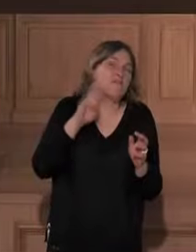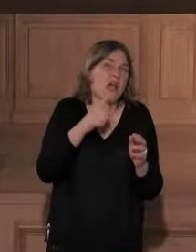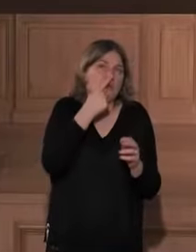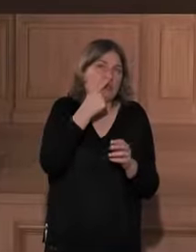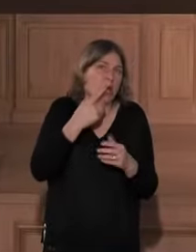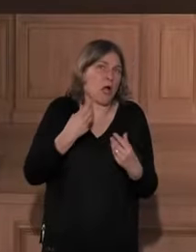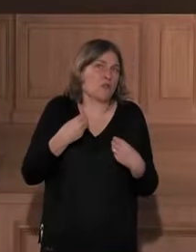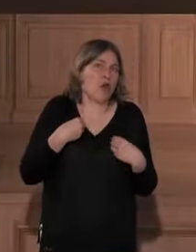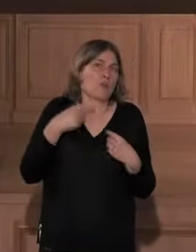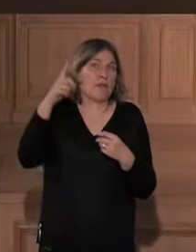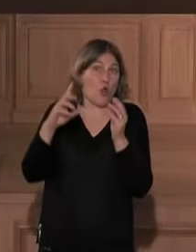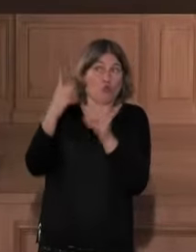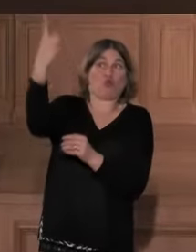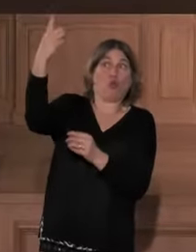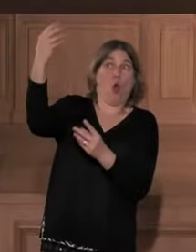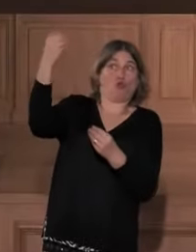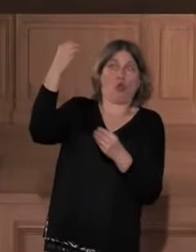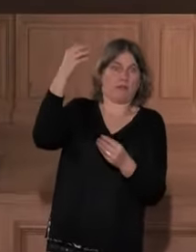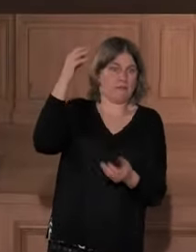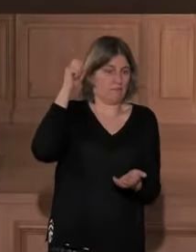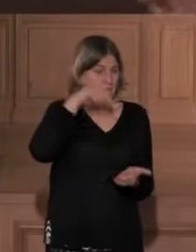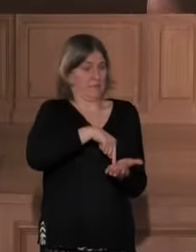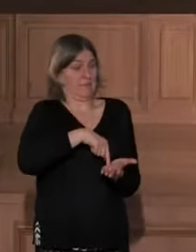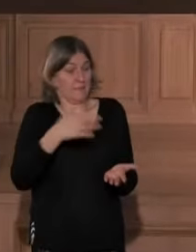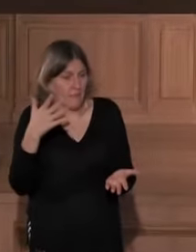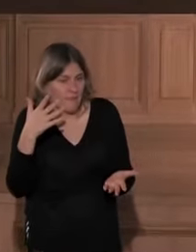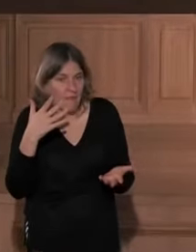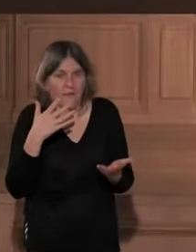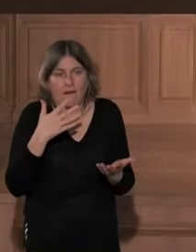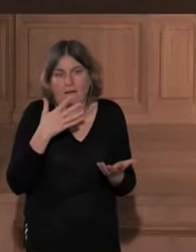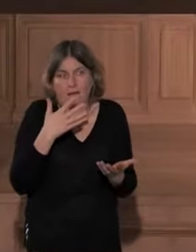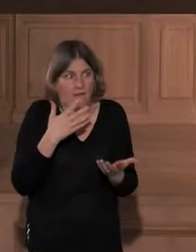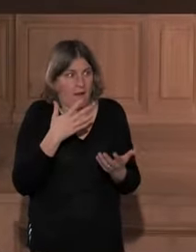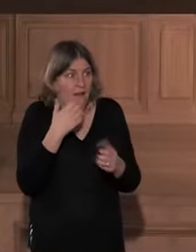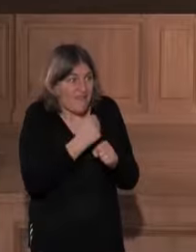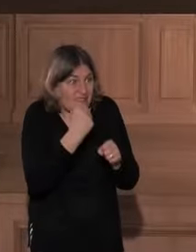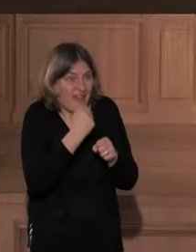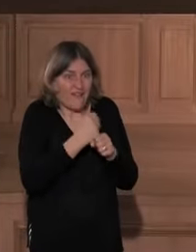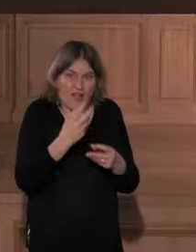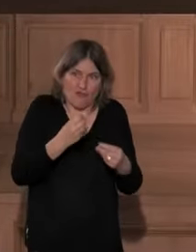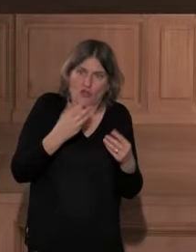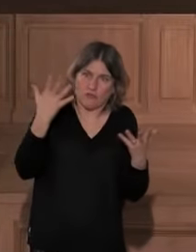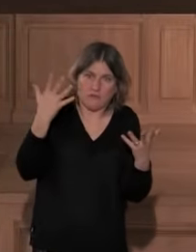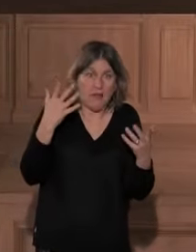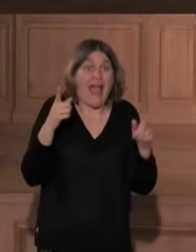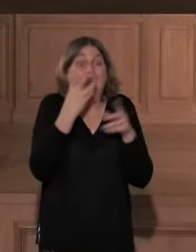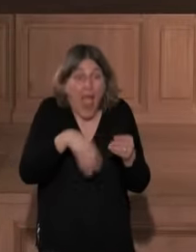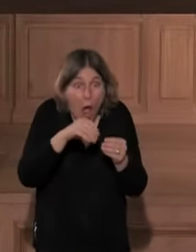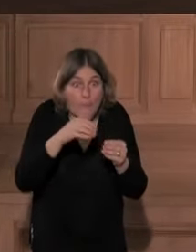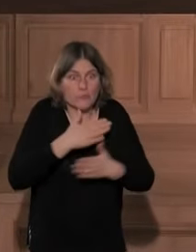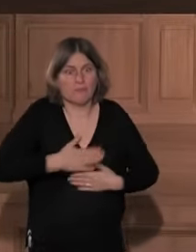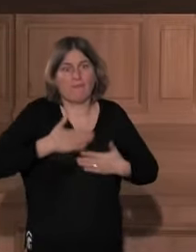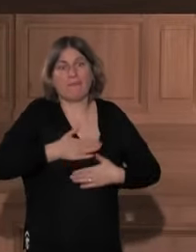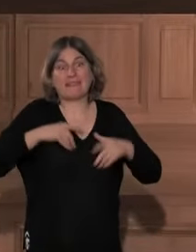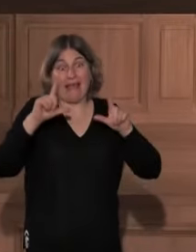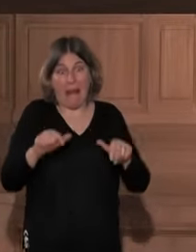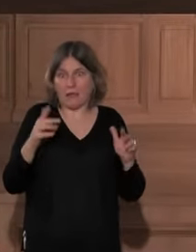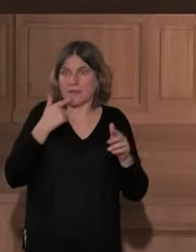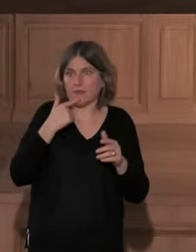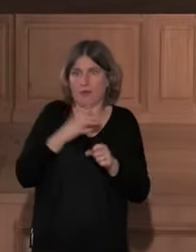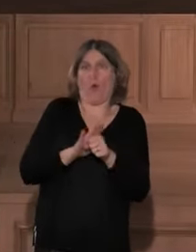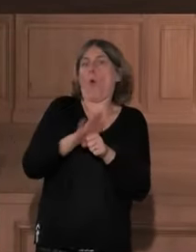c'est-à-dire Dieu m'a mis dans un bon endroit, tu es tranquille. Tu bosses, tu as des hassanettes, et en plus tu te fais plaisir, donc j'ai à boire et à manger au même endroit, donc tout va bien. Voilà.